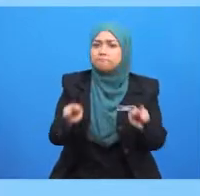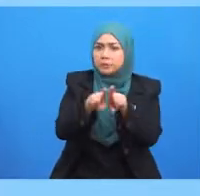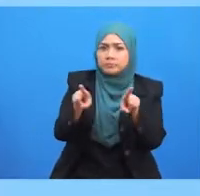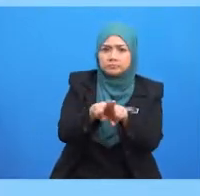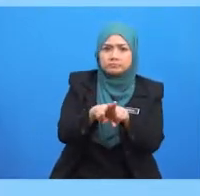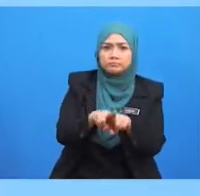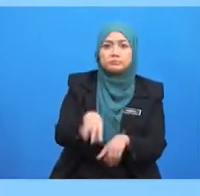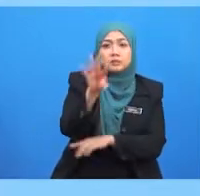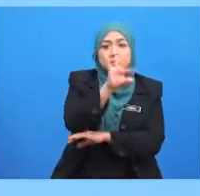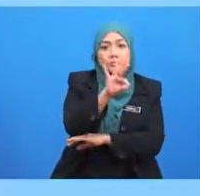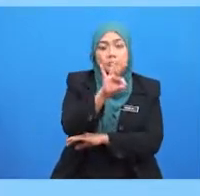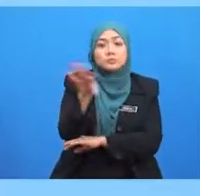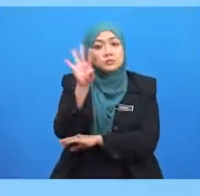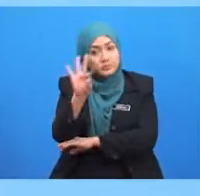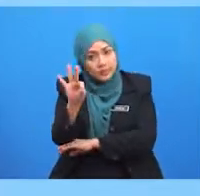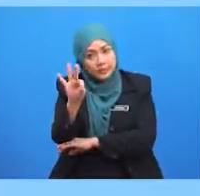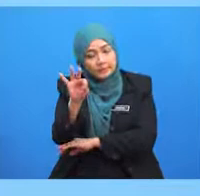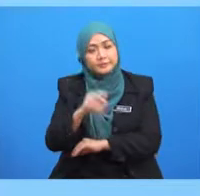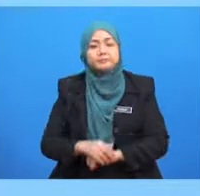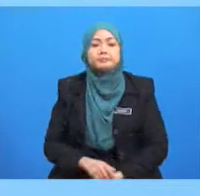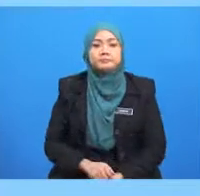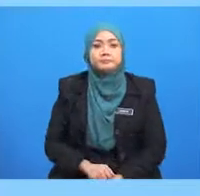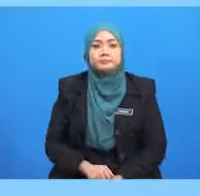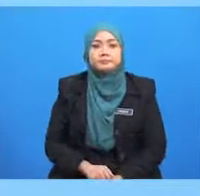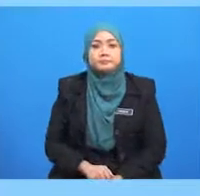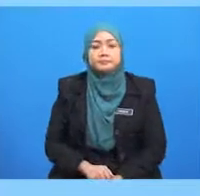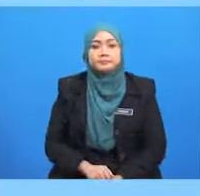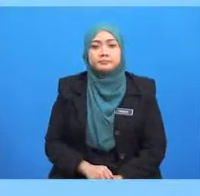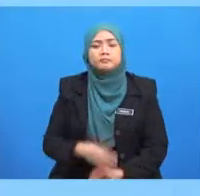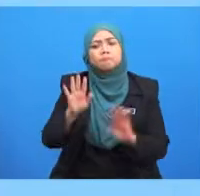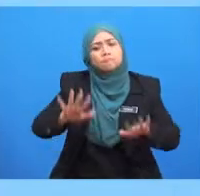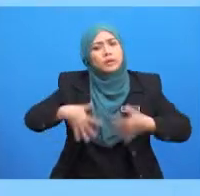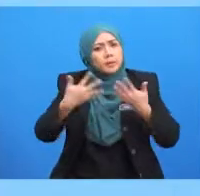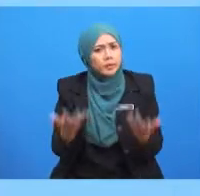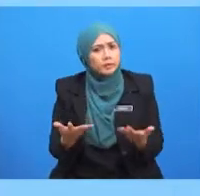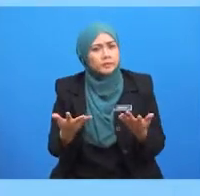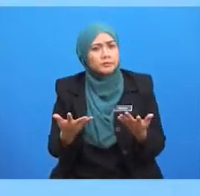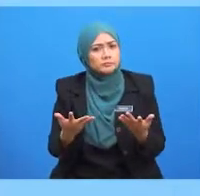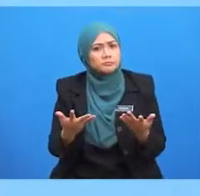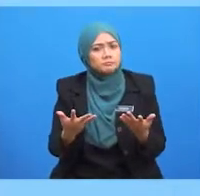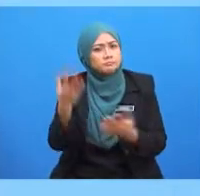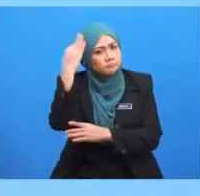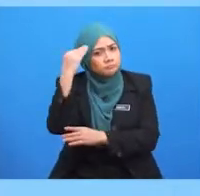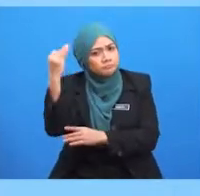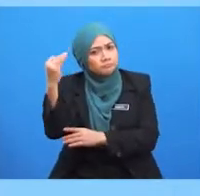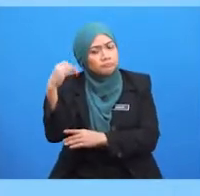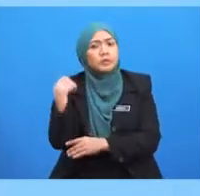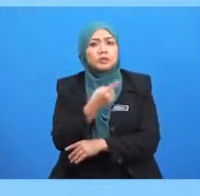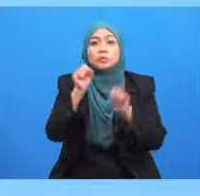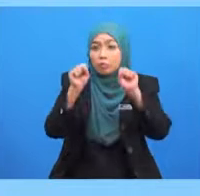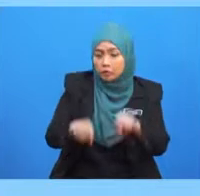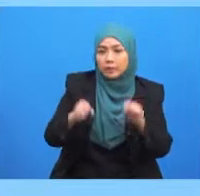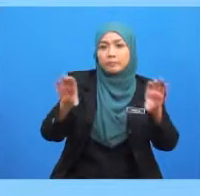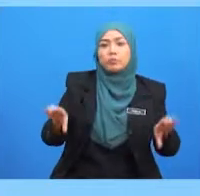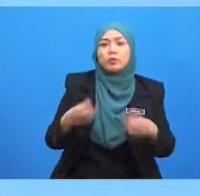bersamaan 99 Bagaimana bule tafsiran yang boleh kita